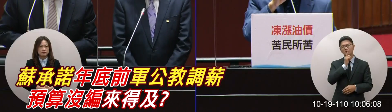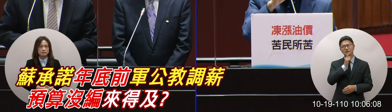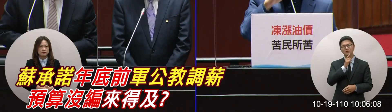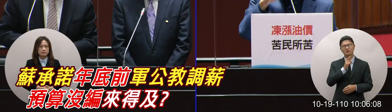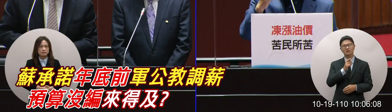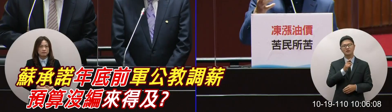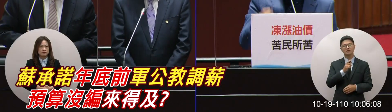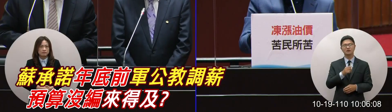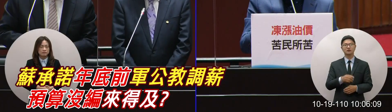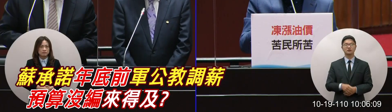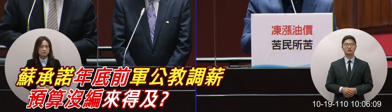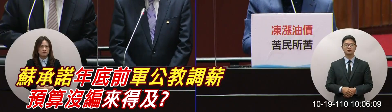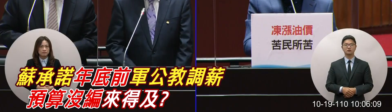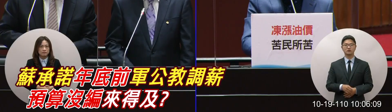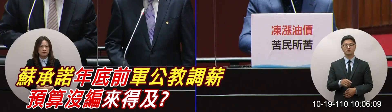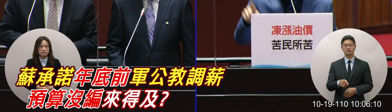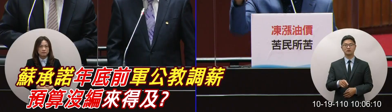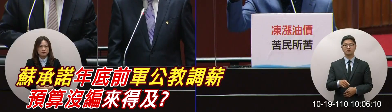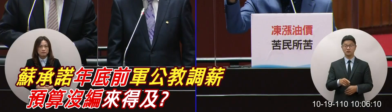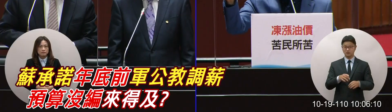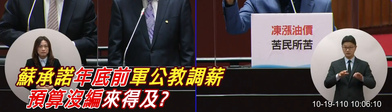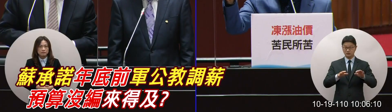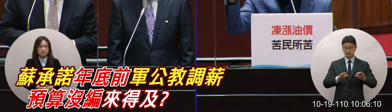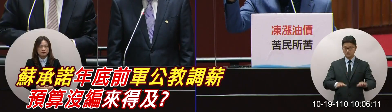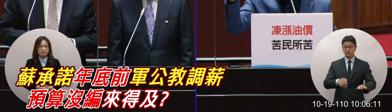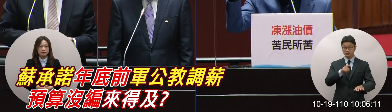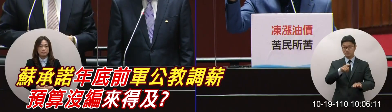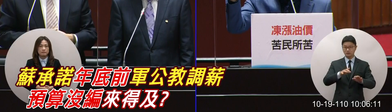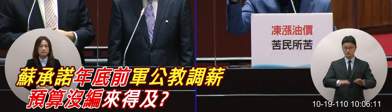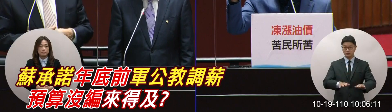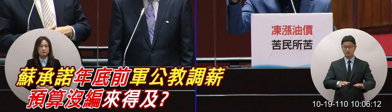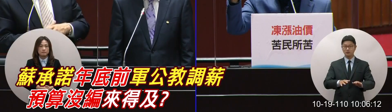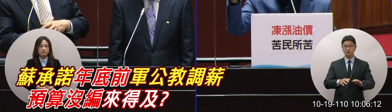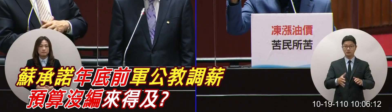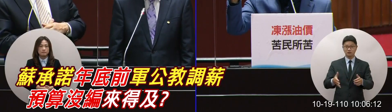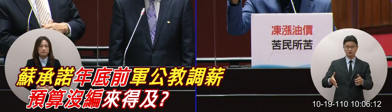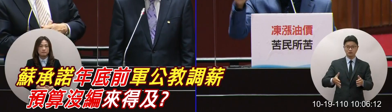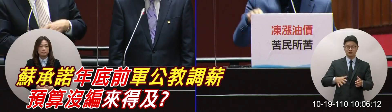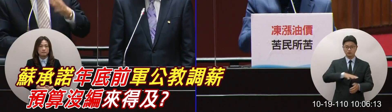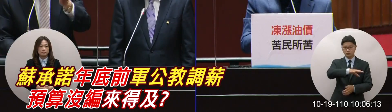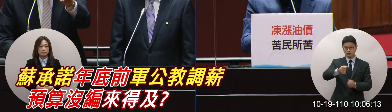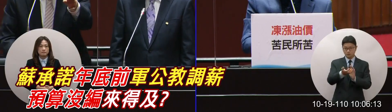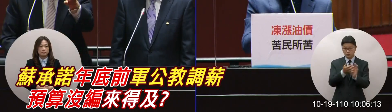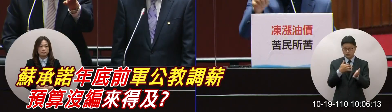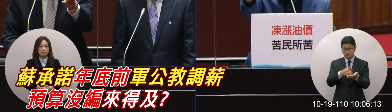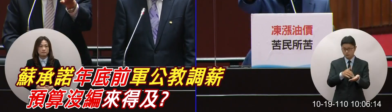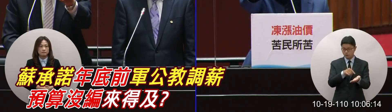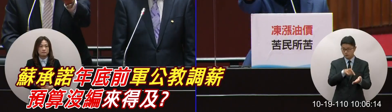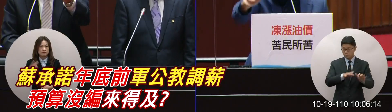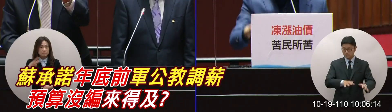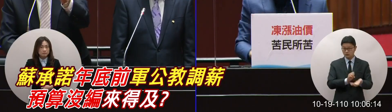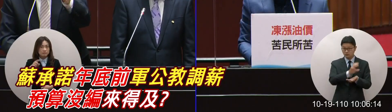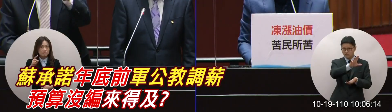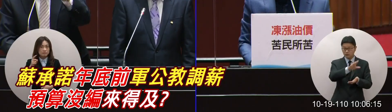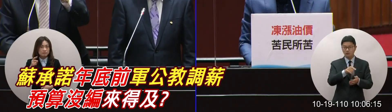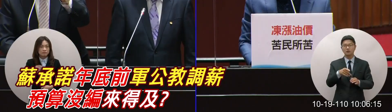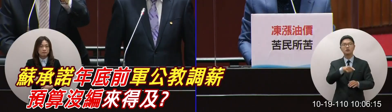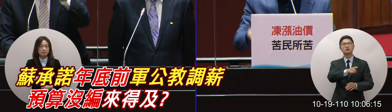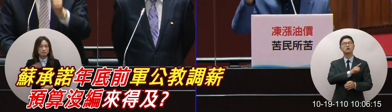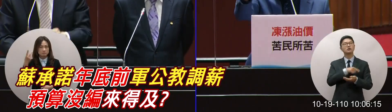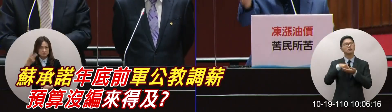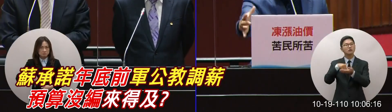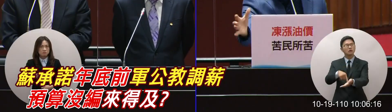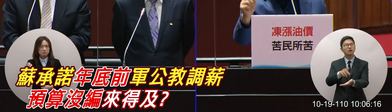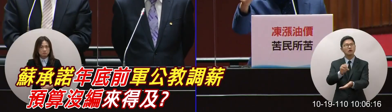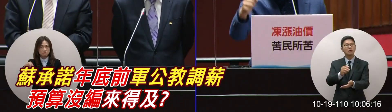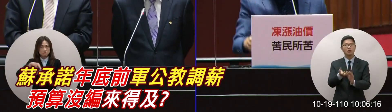面啦。来，你今天是决算，今天是总预算，对不对？ 啊，还要 我们预算没有编呢， 还要贵。